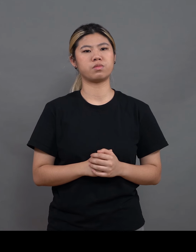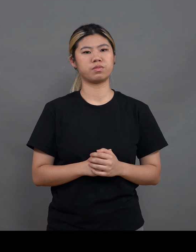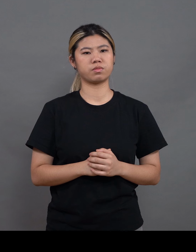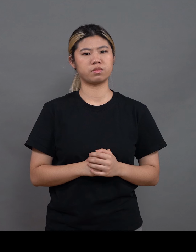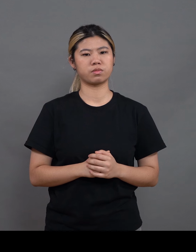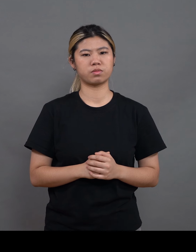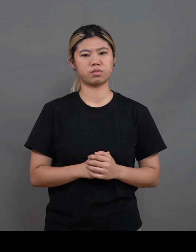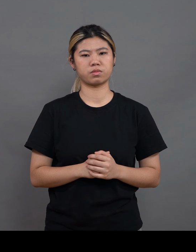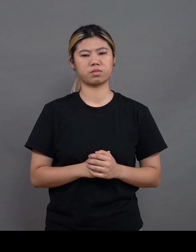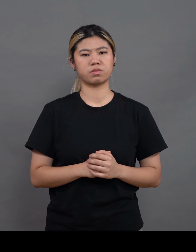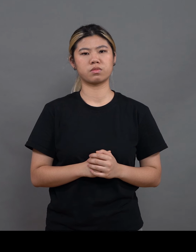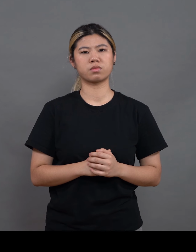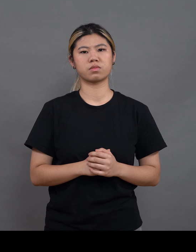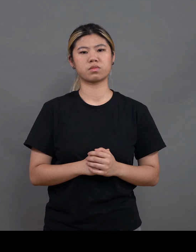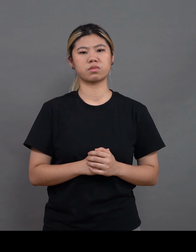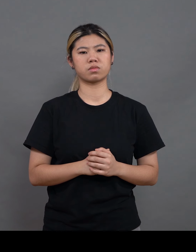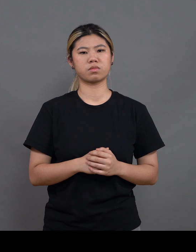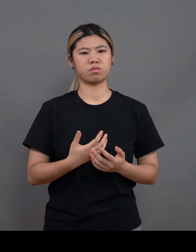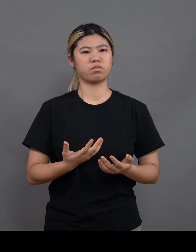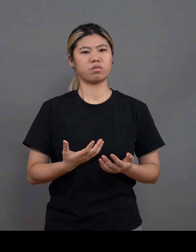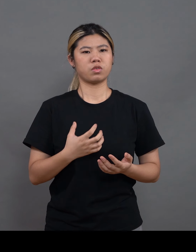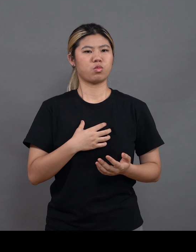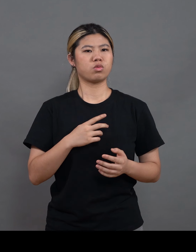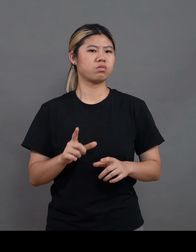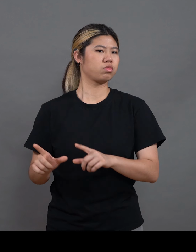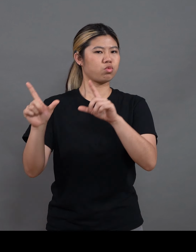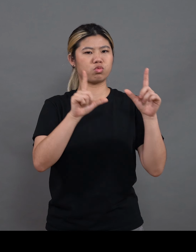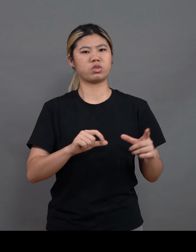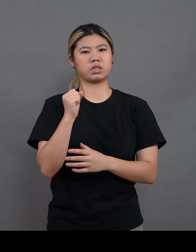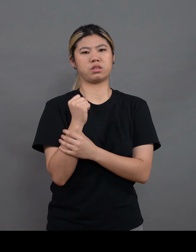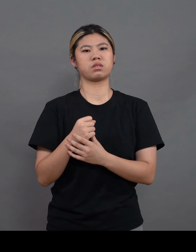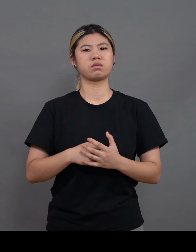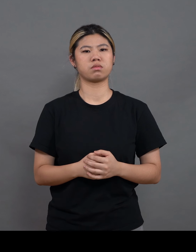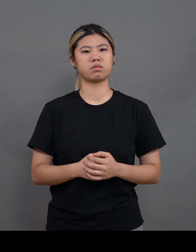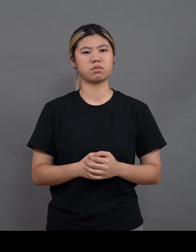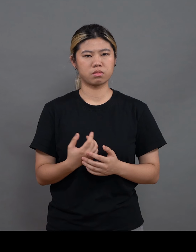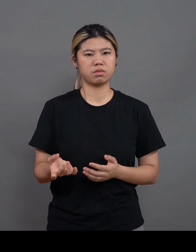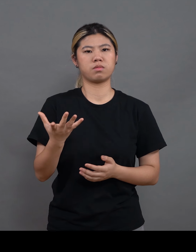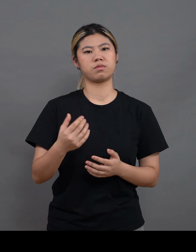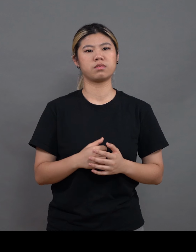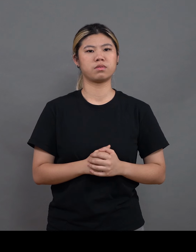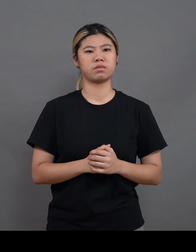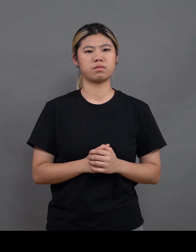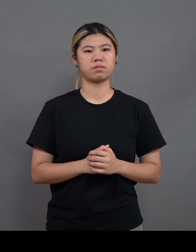和一种超现实的关系，就是感觉生活就是一个死，是这样